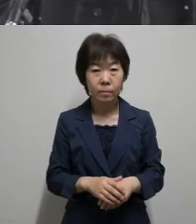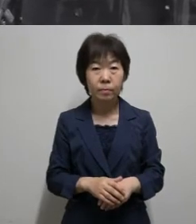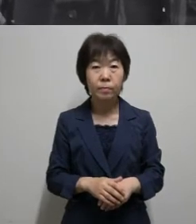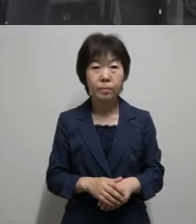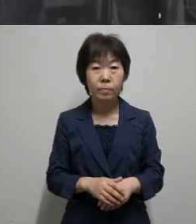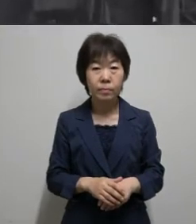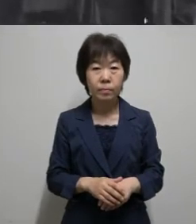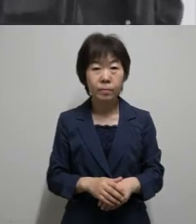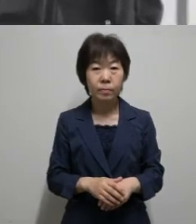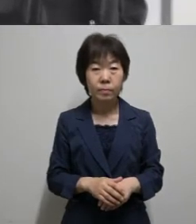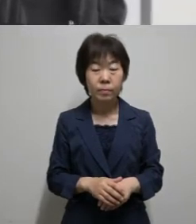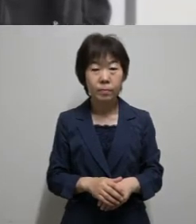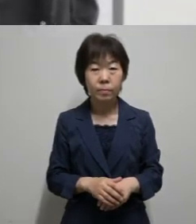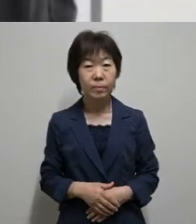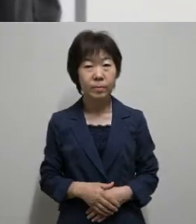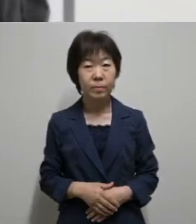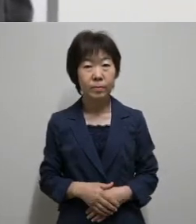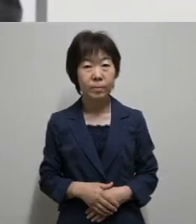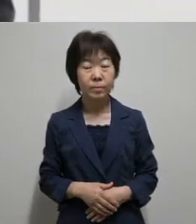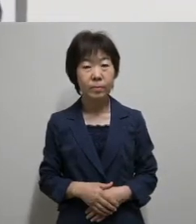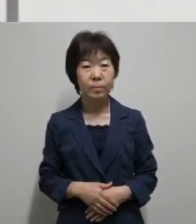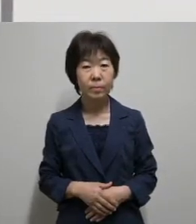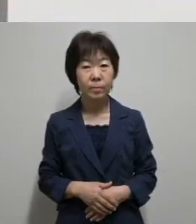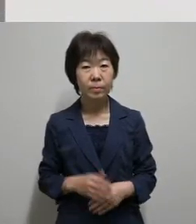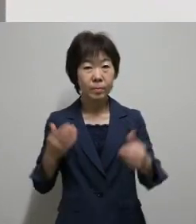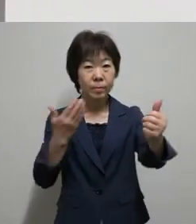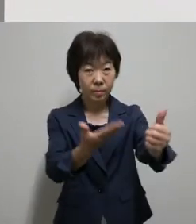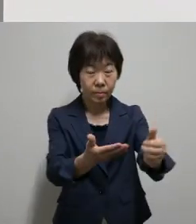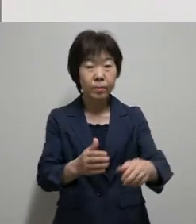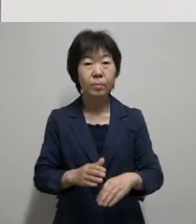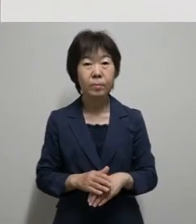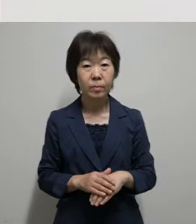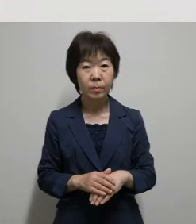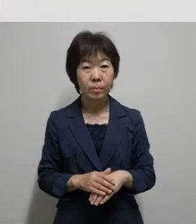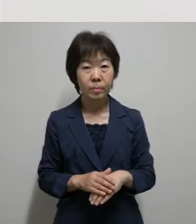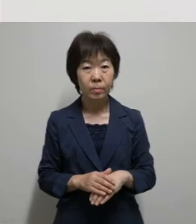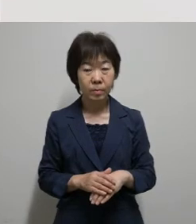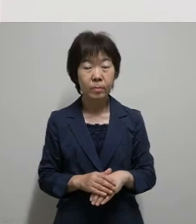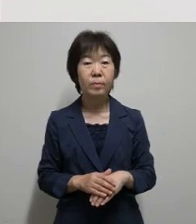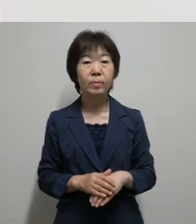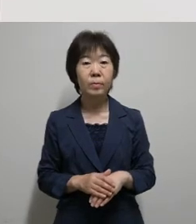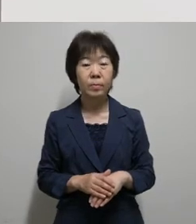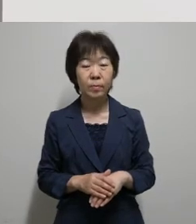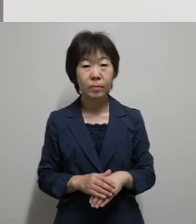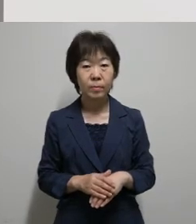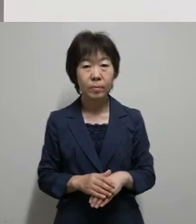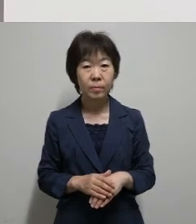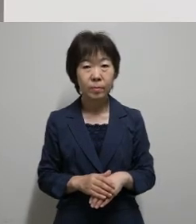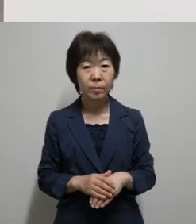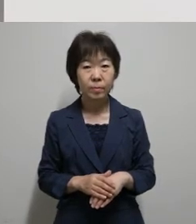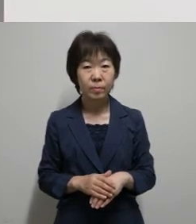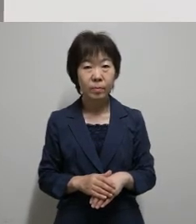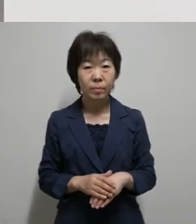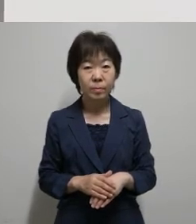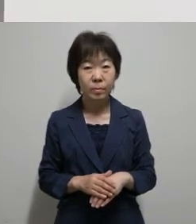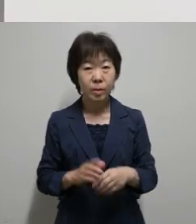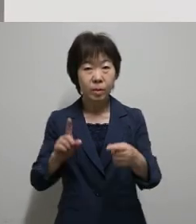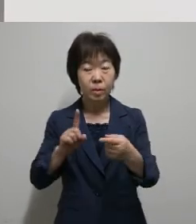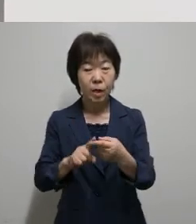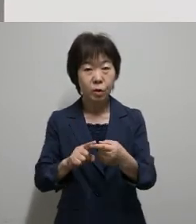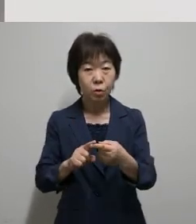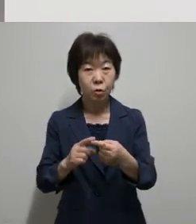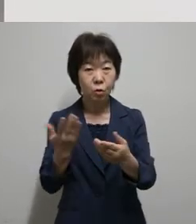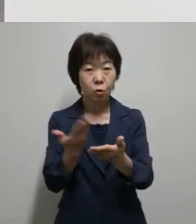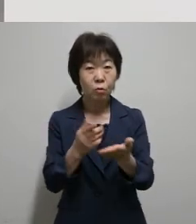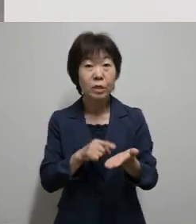ございますでしょうか窓窓は一番後ろ早朝日新聞朝日新聞の説明ですちょっと細かい